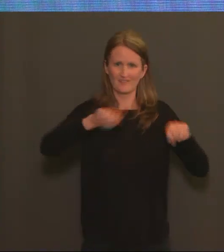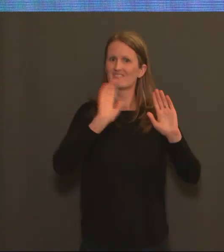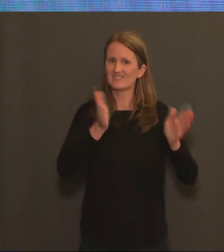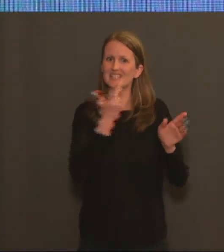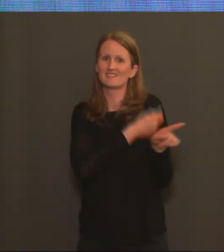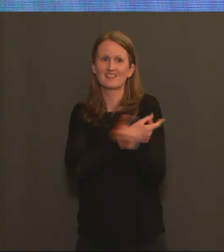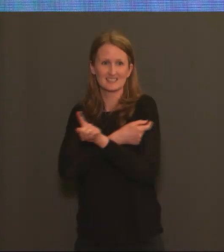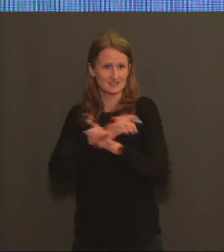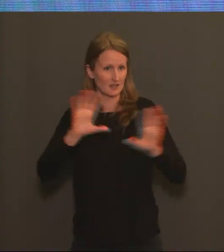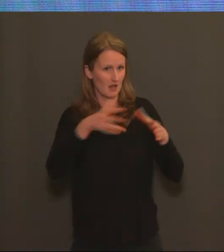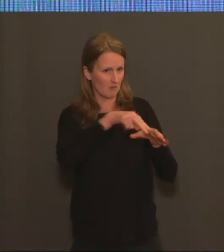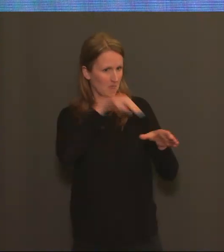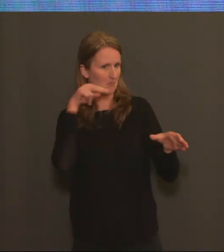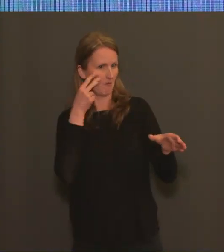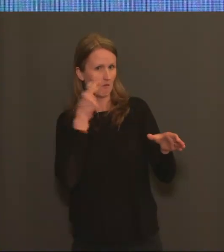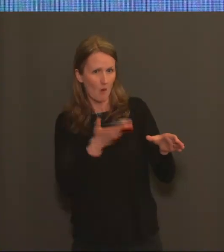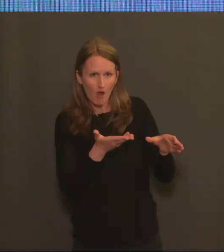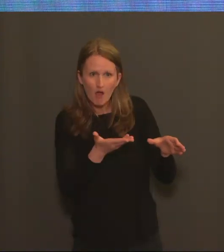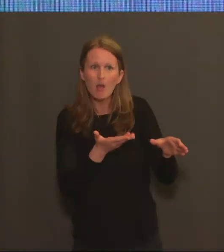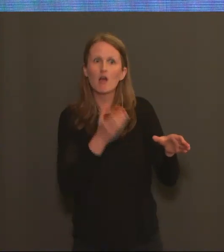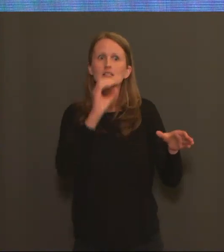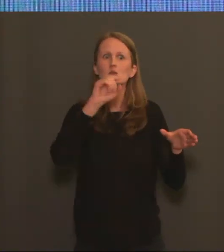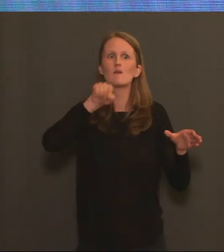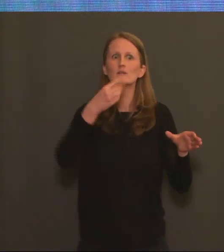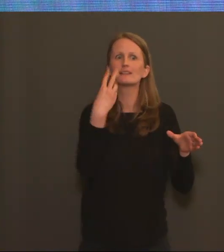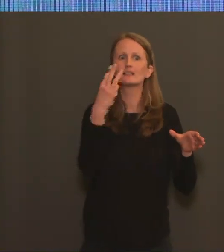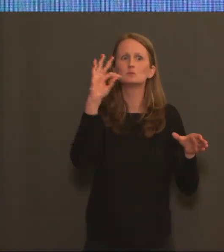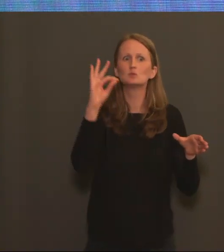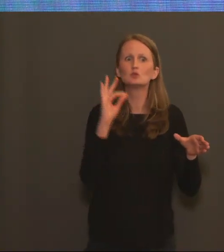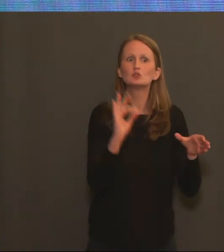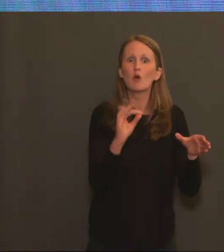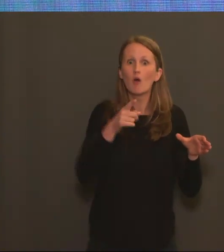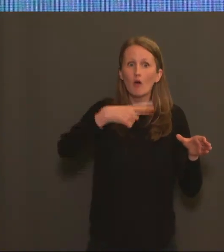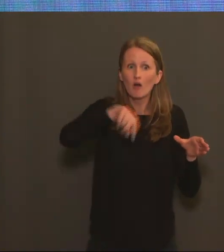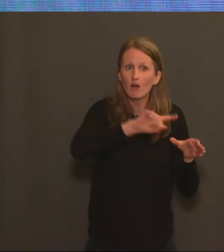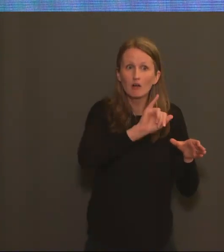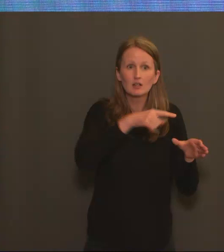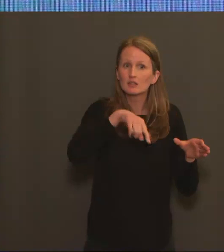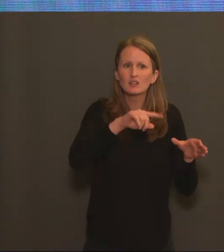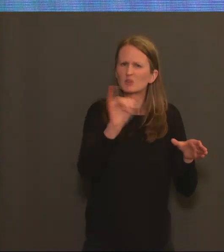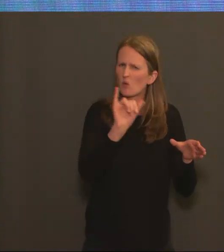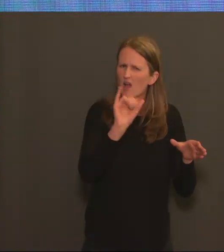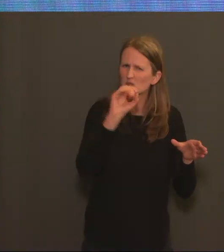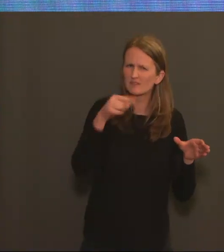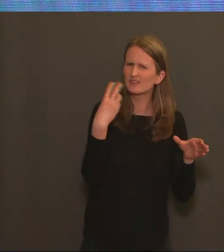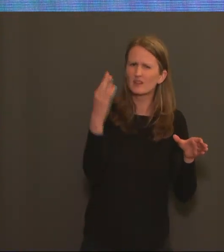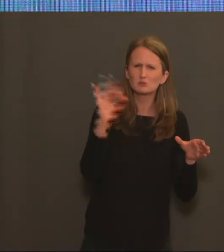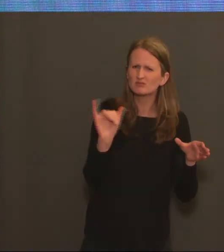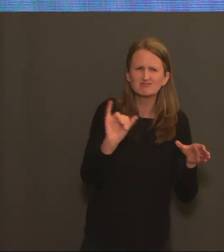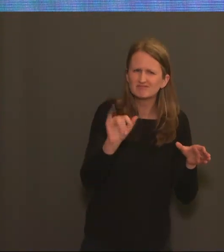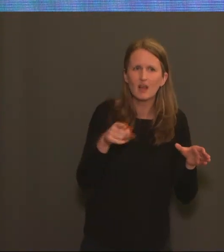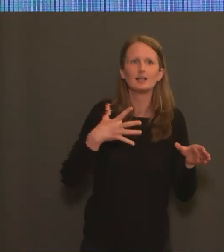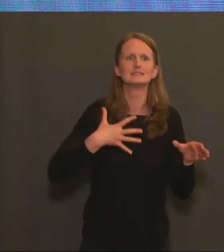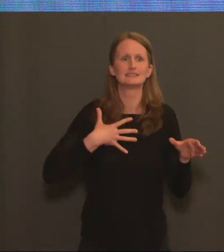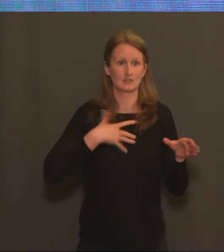c'est le taux de personnes qui ont été testées positives à la Covid-19 une semaine après avoir reçu